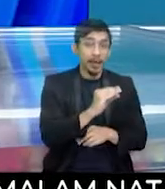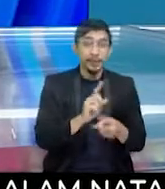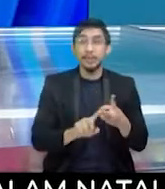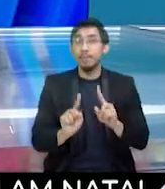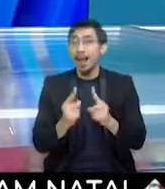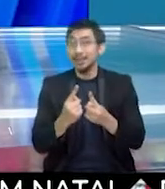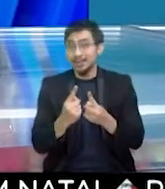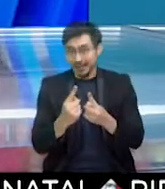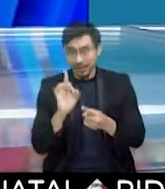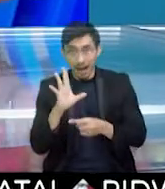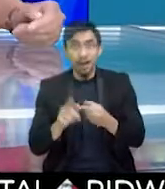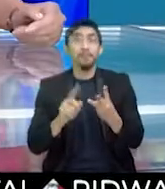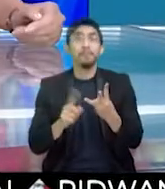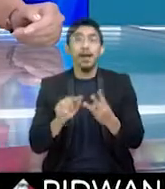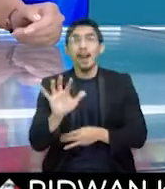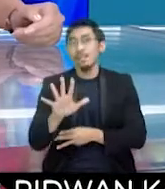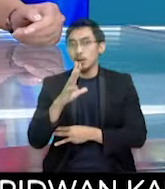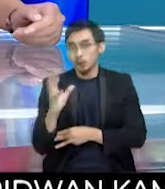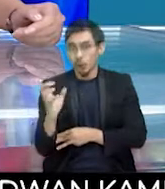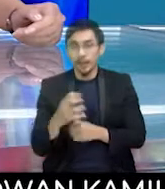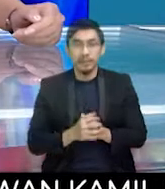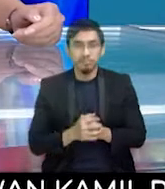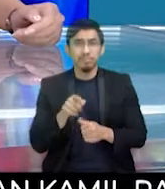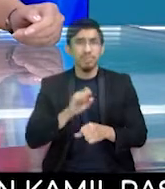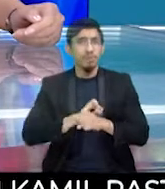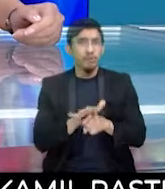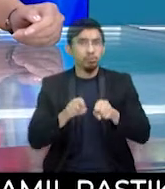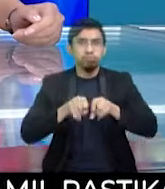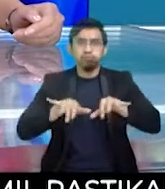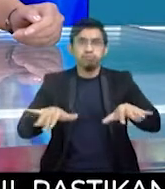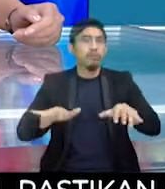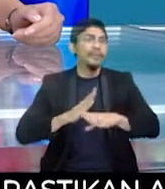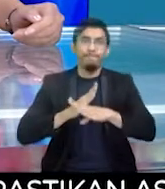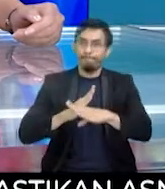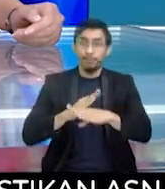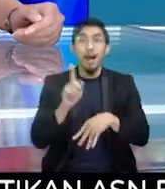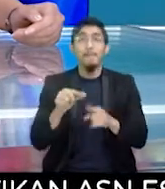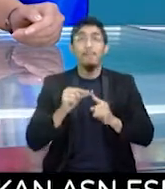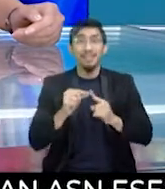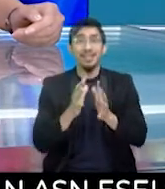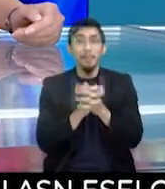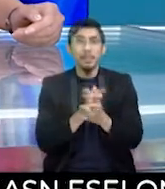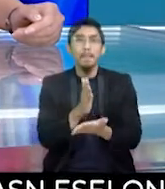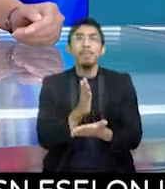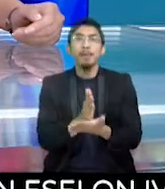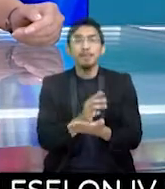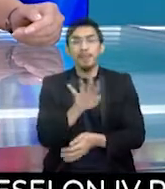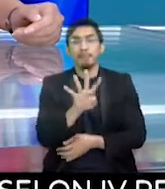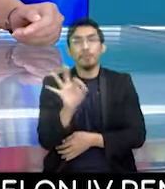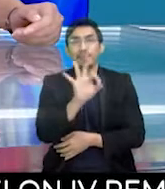sebelas siang hingga pukul lima sore untuk mencegah pengeluaran komitmen tim peserta Misa Natal dibatasi hanya 40%